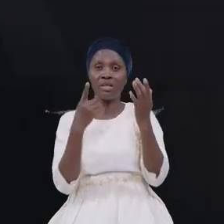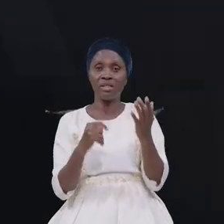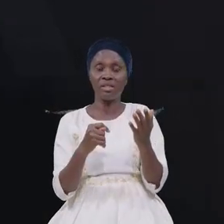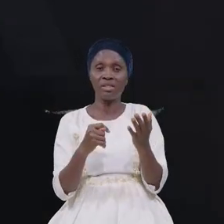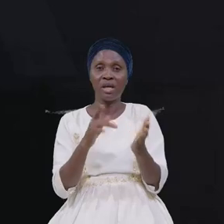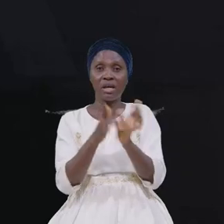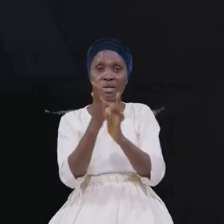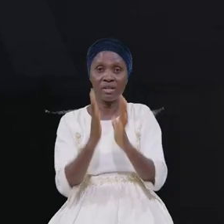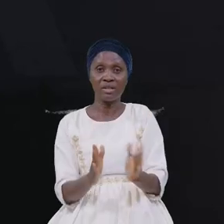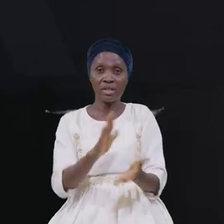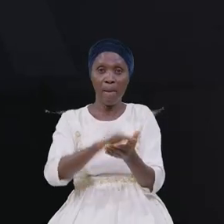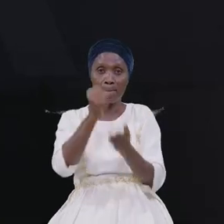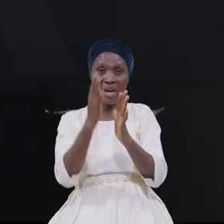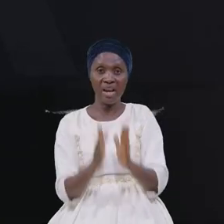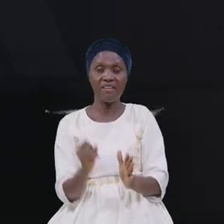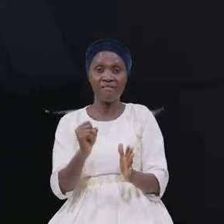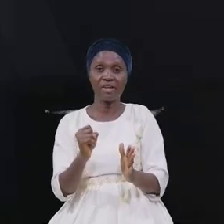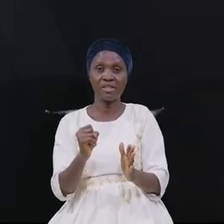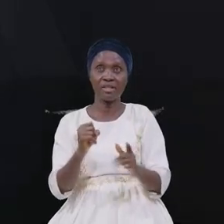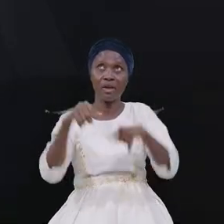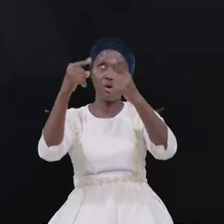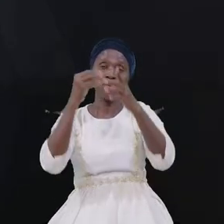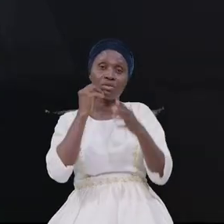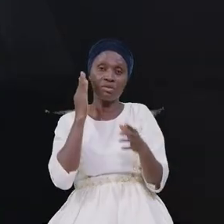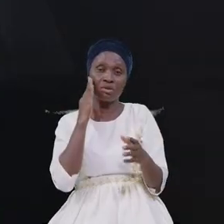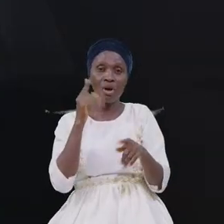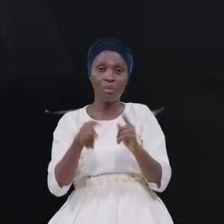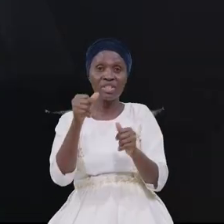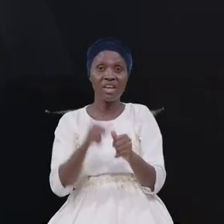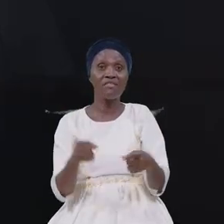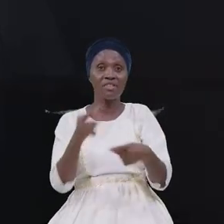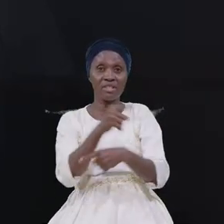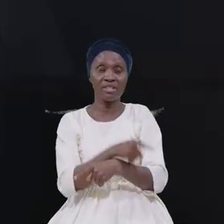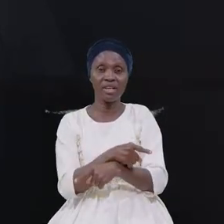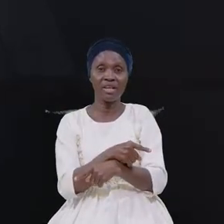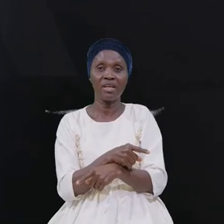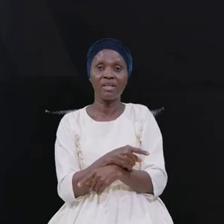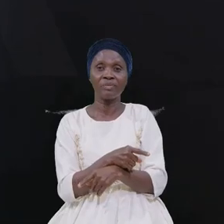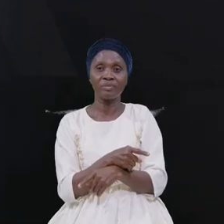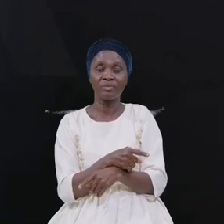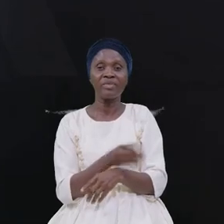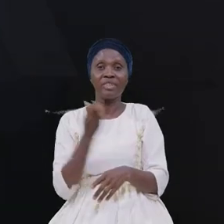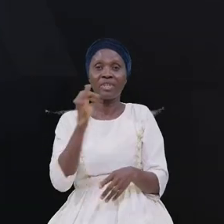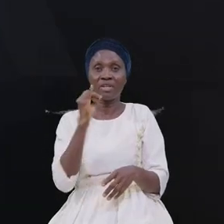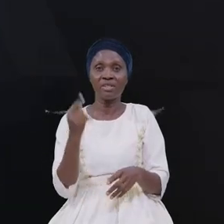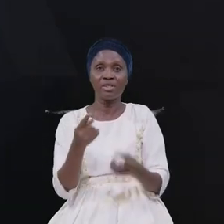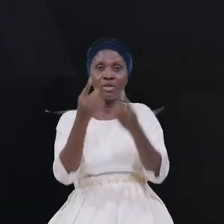les croyants. Mais chaque jour, il y a l'avènement du Seigneur pour votre